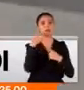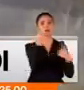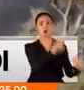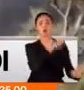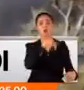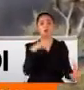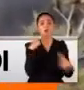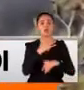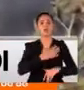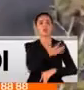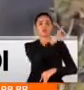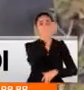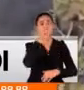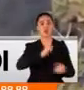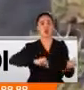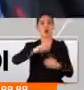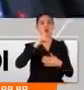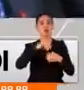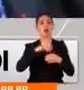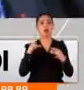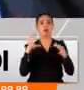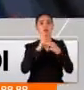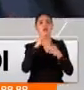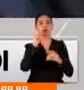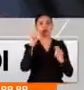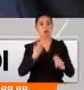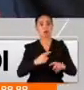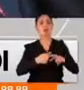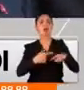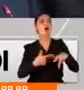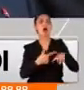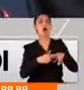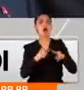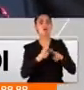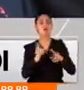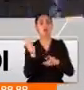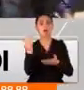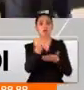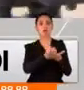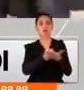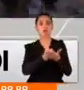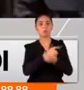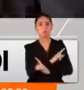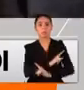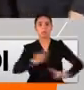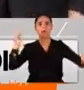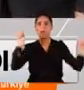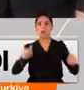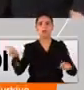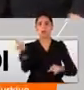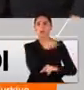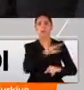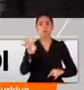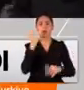bu kez doğal afetler üzerinden yüklendi. AFAD'ın yardım toplamasına bile karşı çıktılar. Bunlar